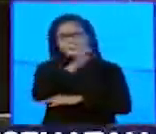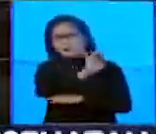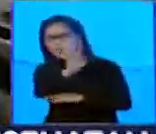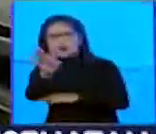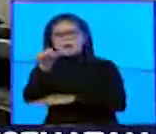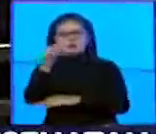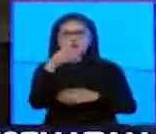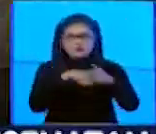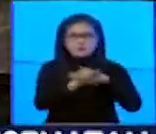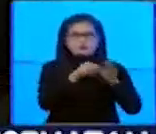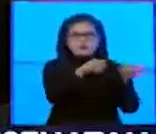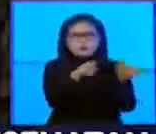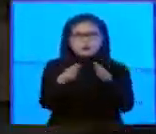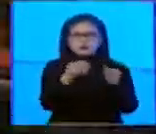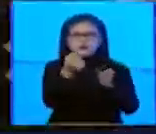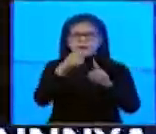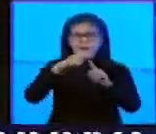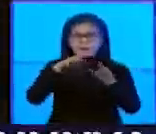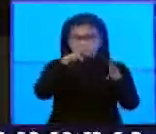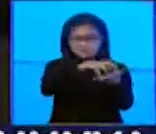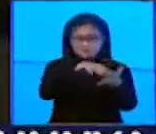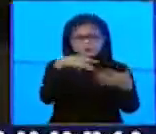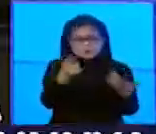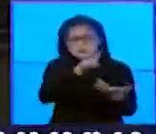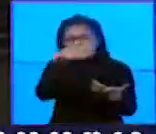pengurus RT setempat hingga Walikota